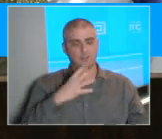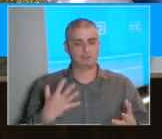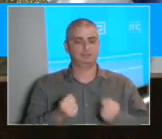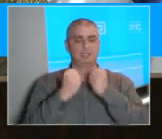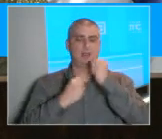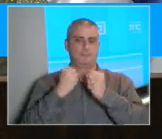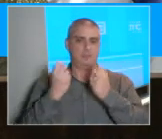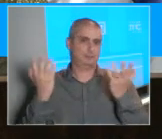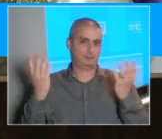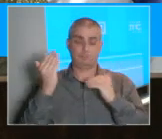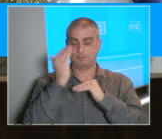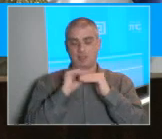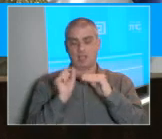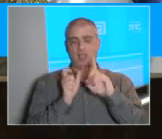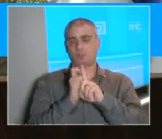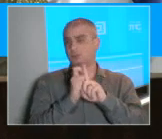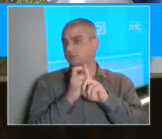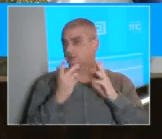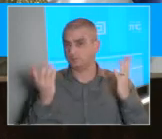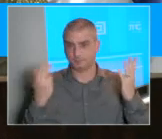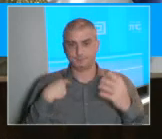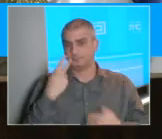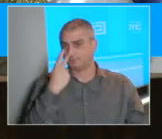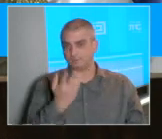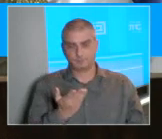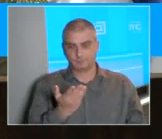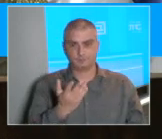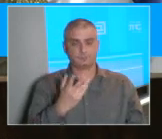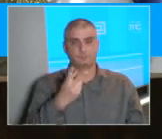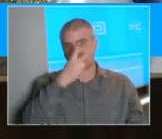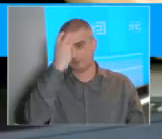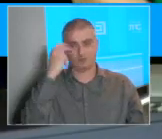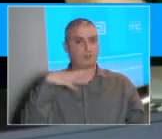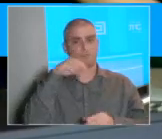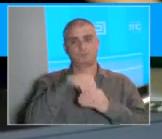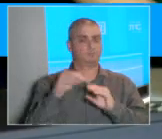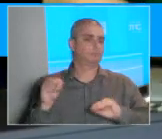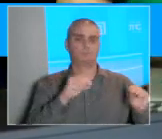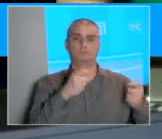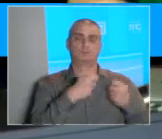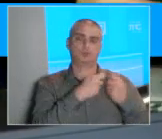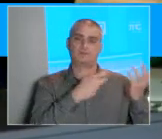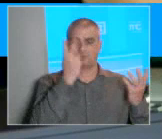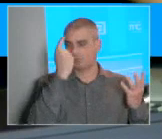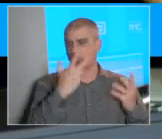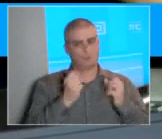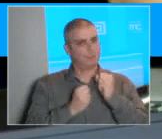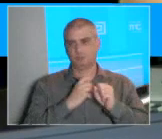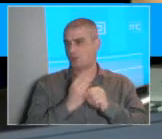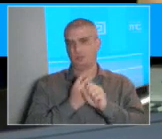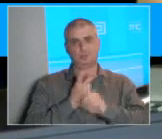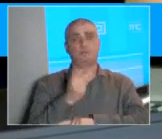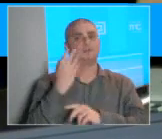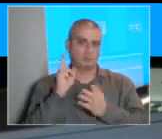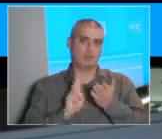את מרץ מתחת לאחוז החסימה. ראינו שהערבים הלכו למשותפת והיה ברור שמרץ לא תעבור, וזה היה